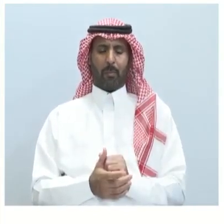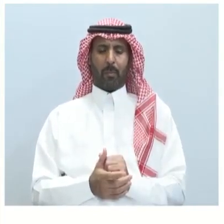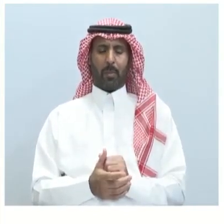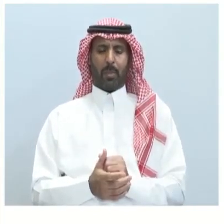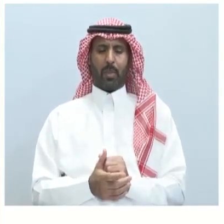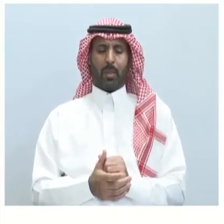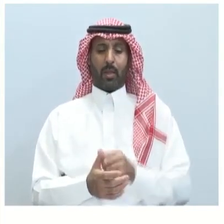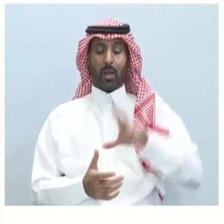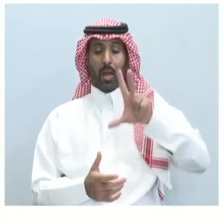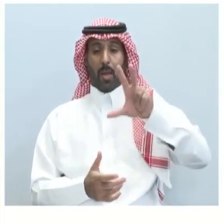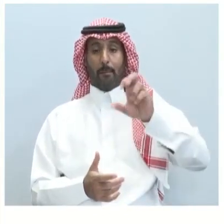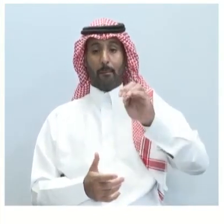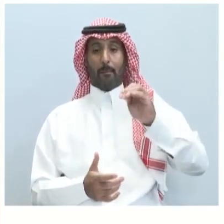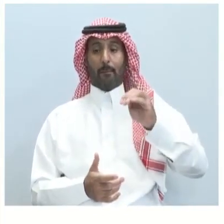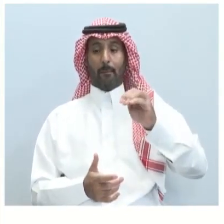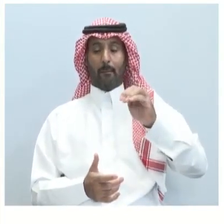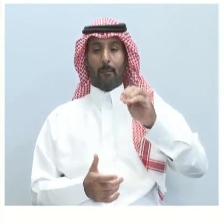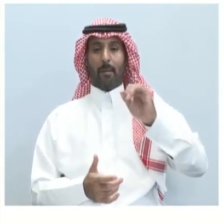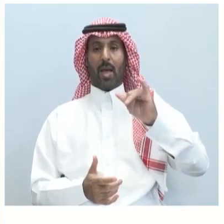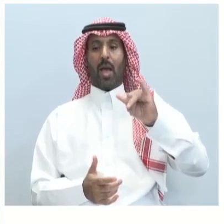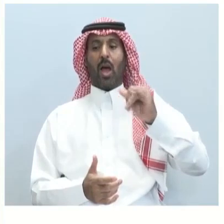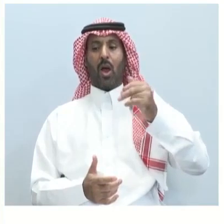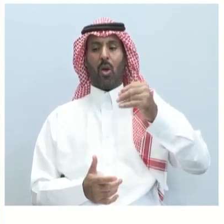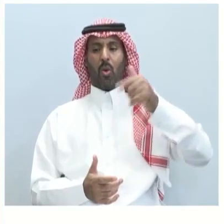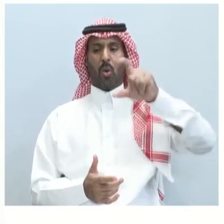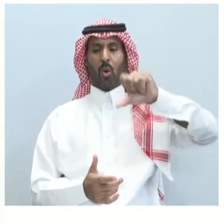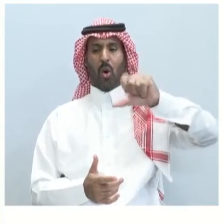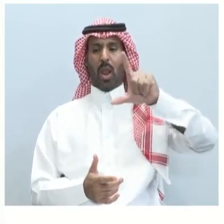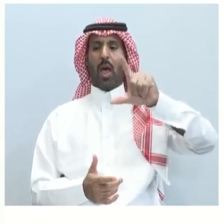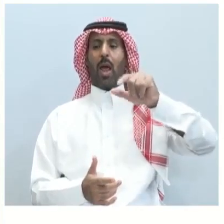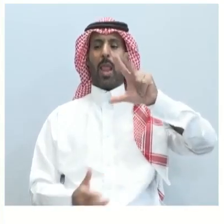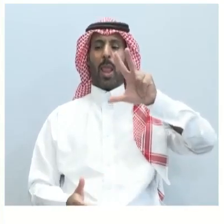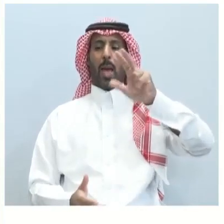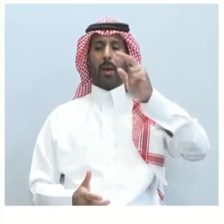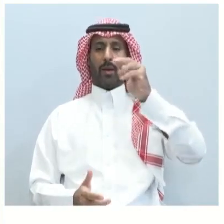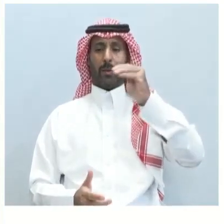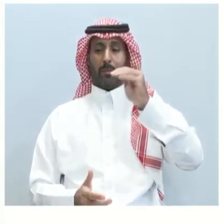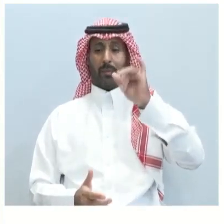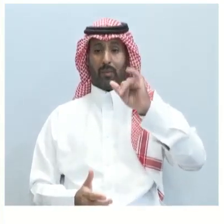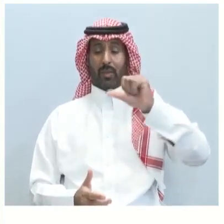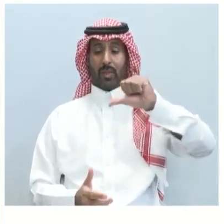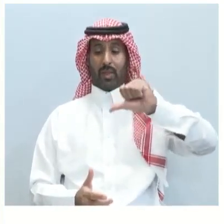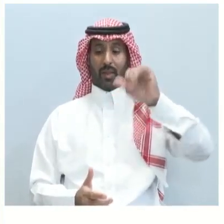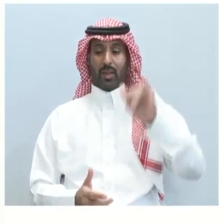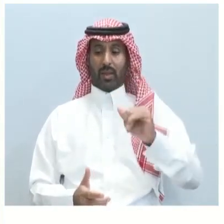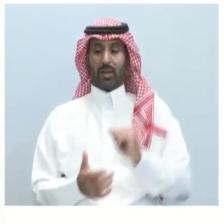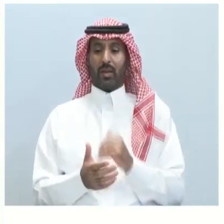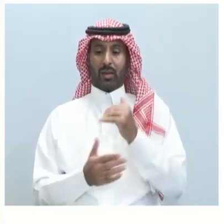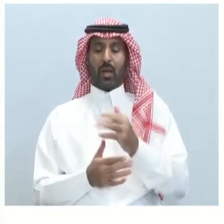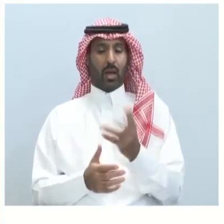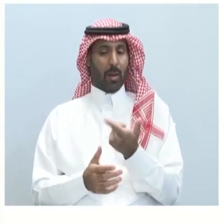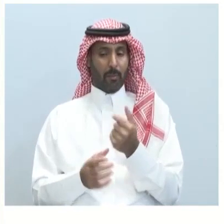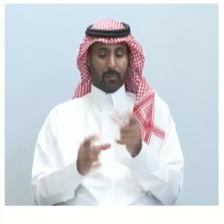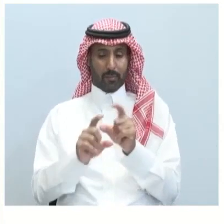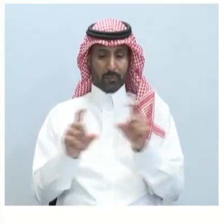المنطقه اللي هو باللون الاحمر عندي هنا وعندي هنا انا عارف انه اللون الازرق عندي هنا فانا ما احتاج اللون الازرق اللي هو قيم